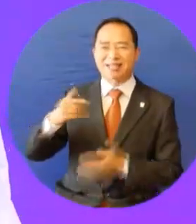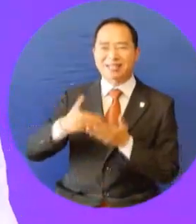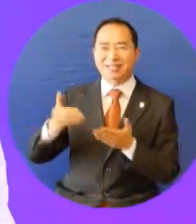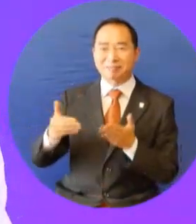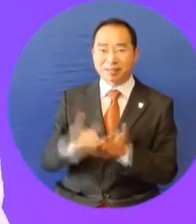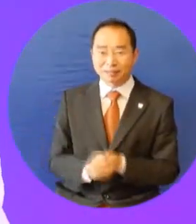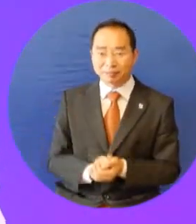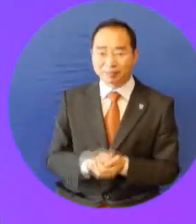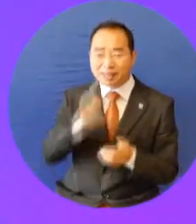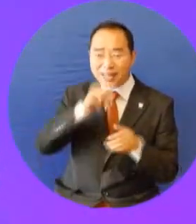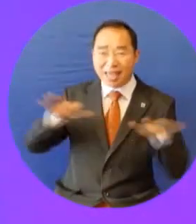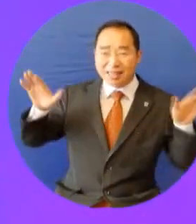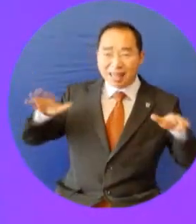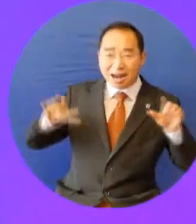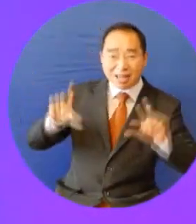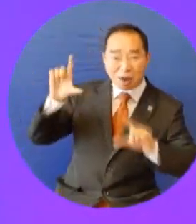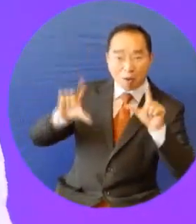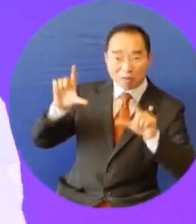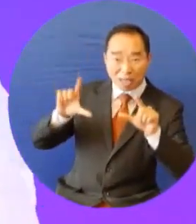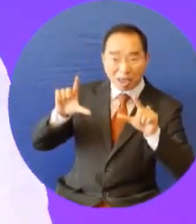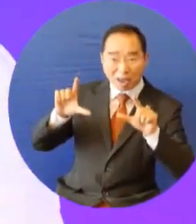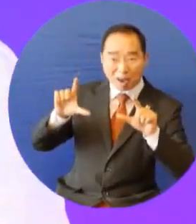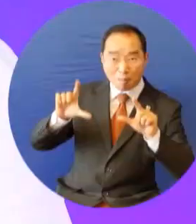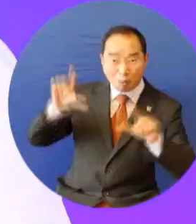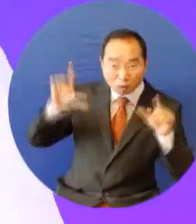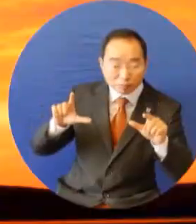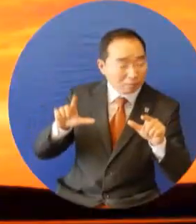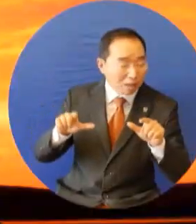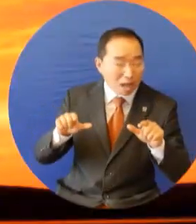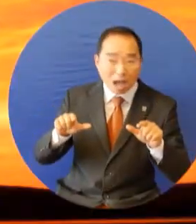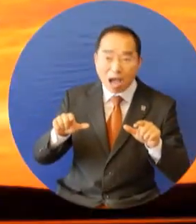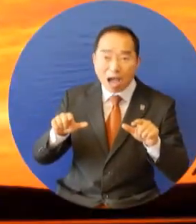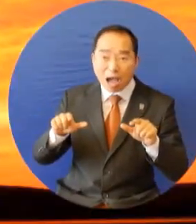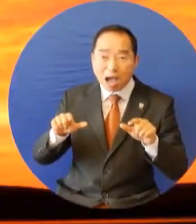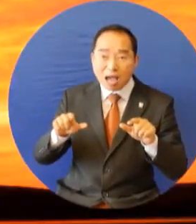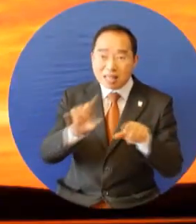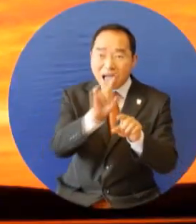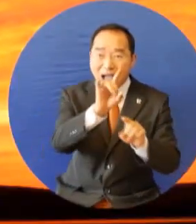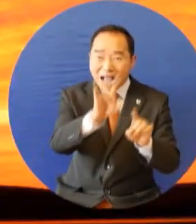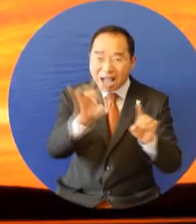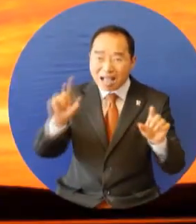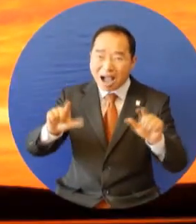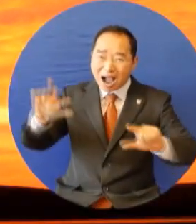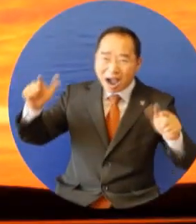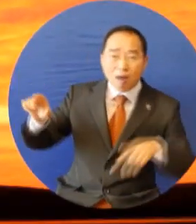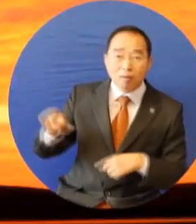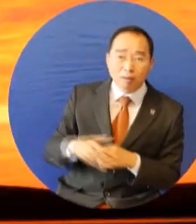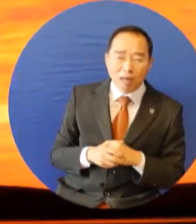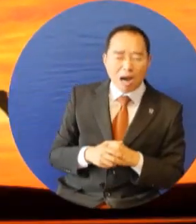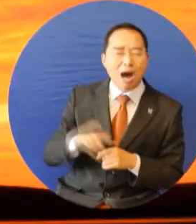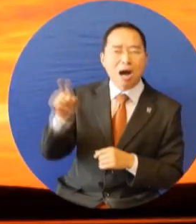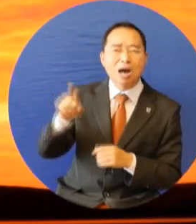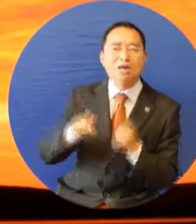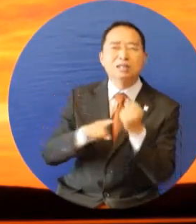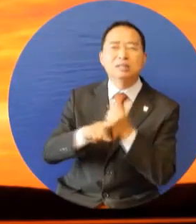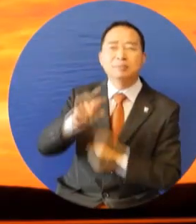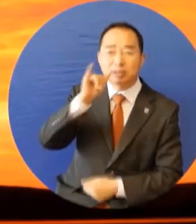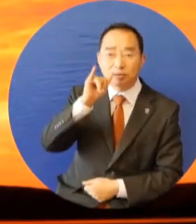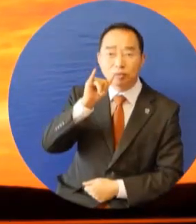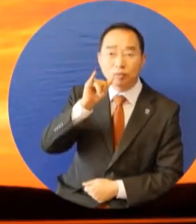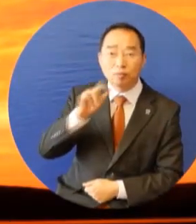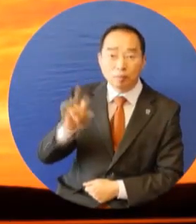새들의 찬미라고 그래서 백장을 그린 게 있는데 도형을 그렸어요. 새들이 날아가는 형태나 모습들이 다 지상에